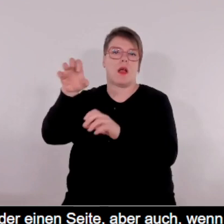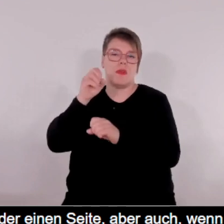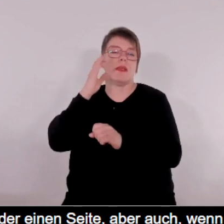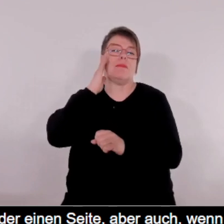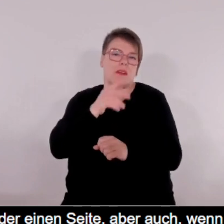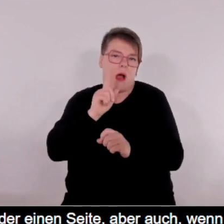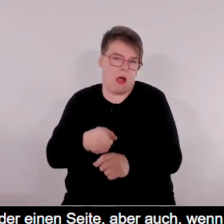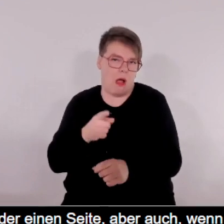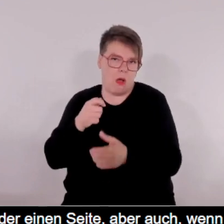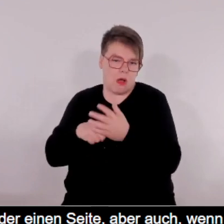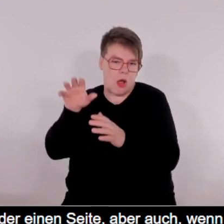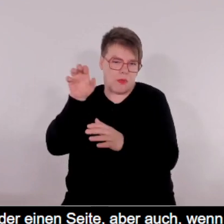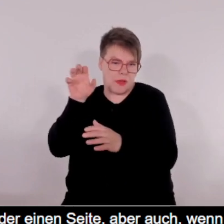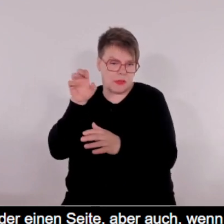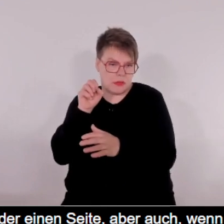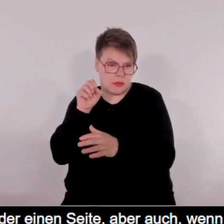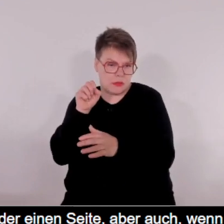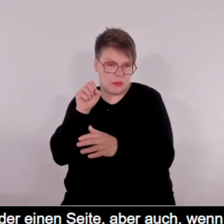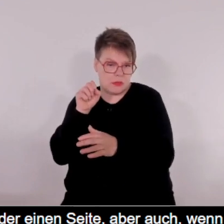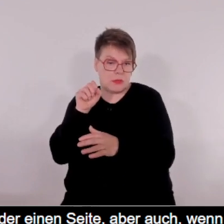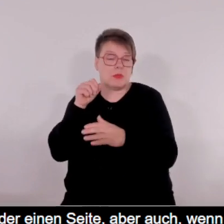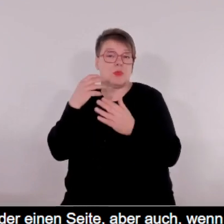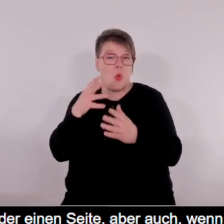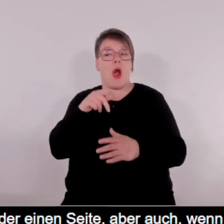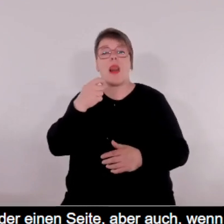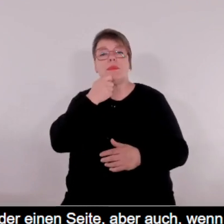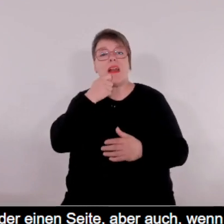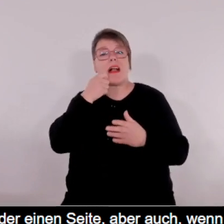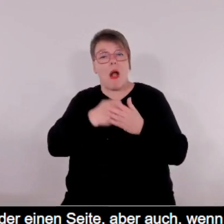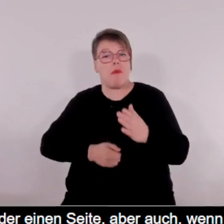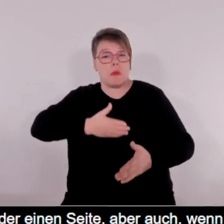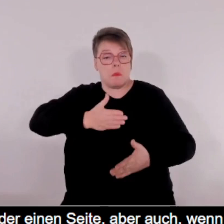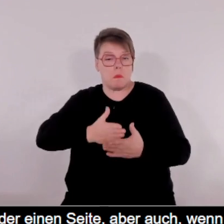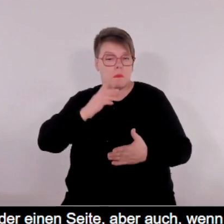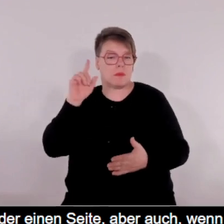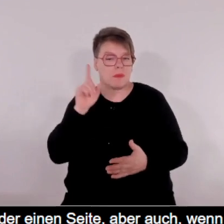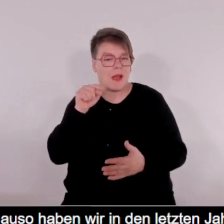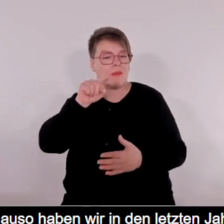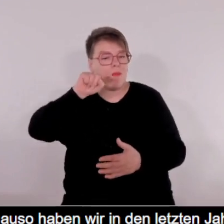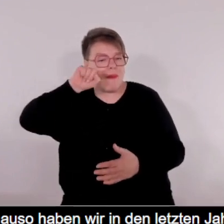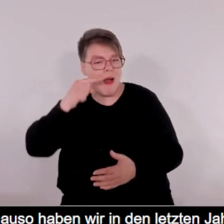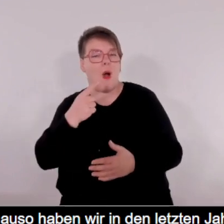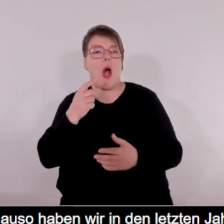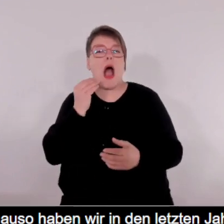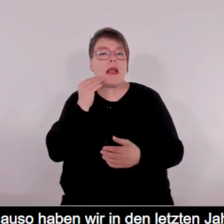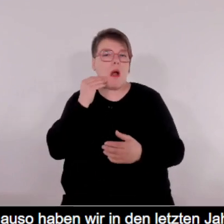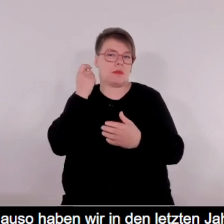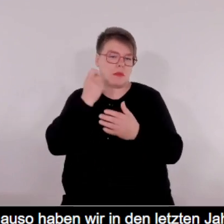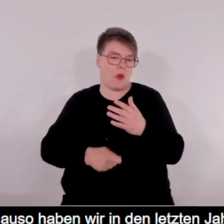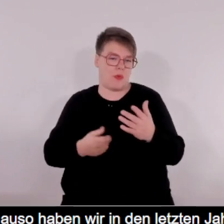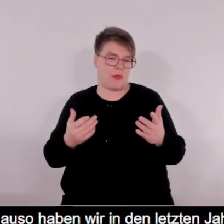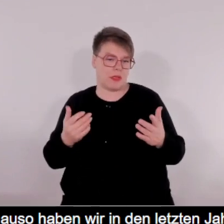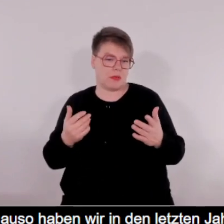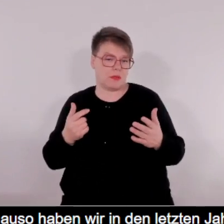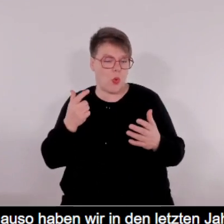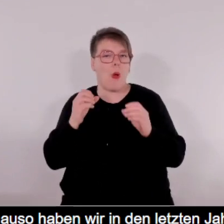Klarheit, die der Käufer, Einkäufer, der Kunde im Einkaufsladen auch hat, um hier zu wissen, das sind